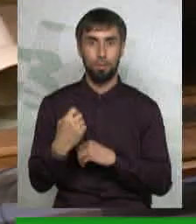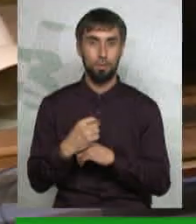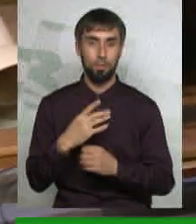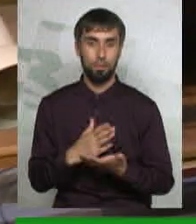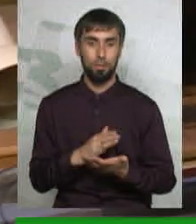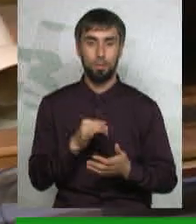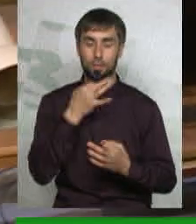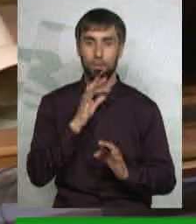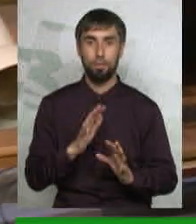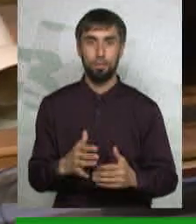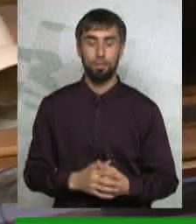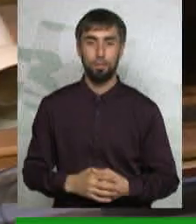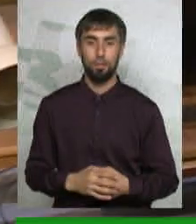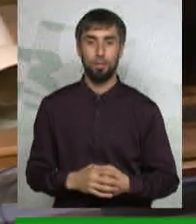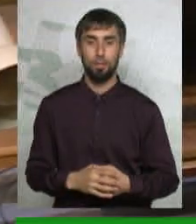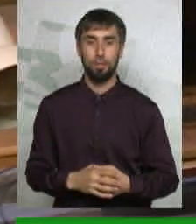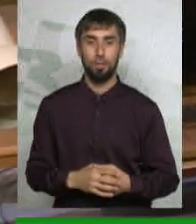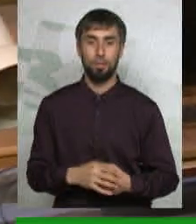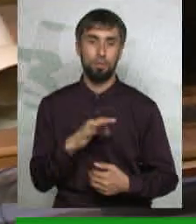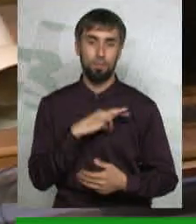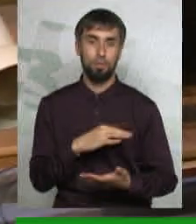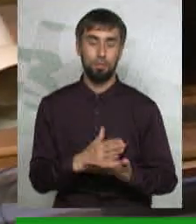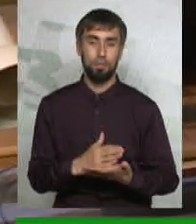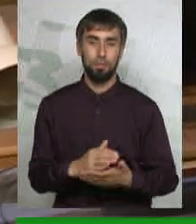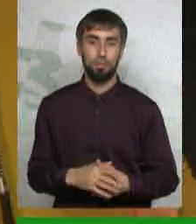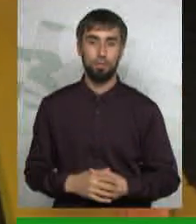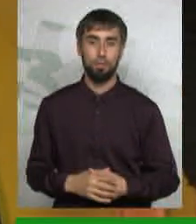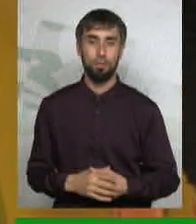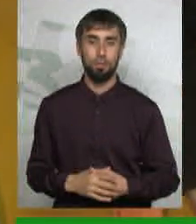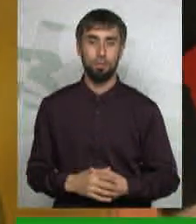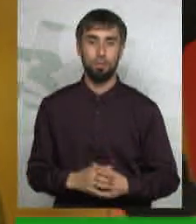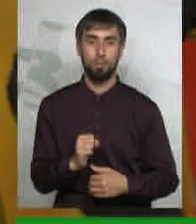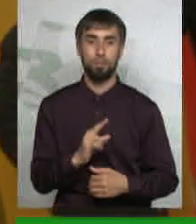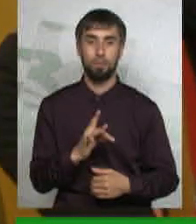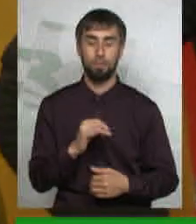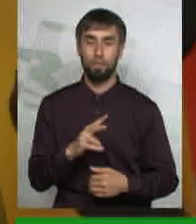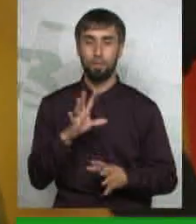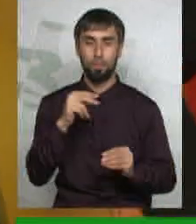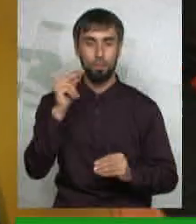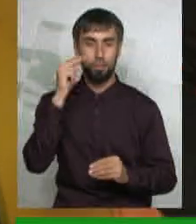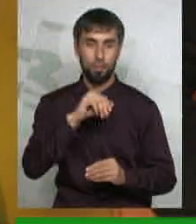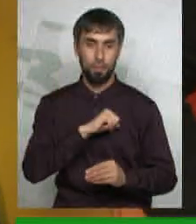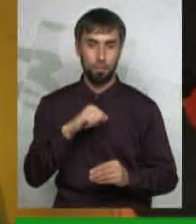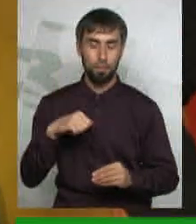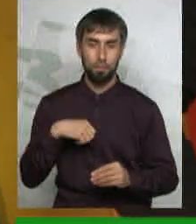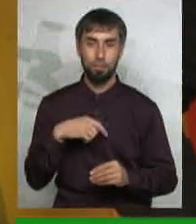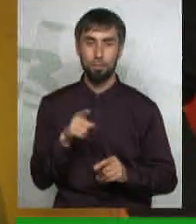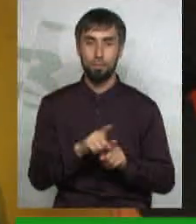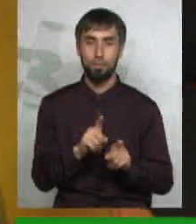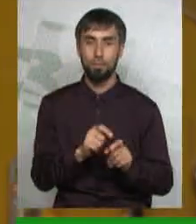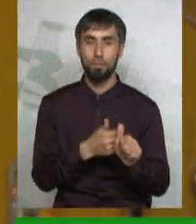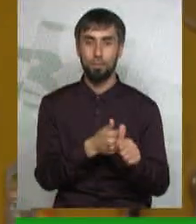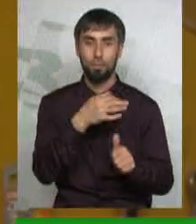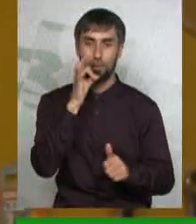И в любом случае, ну, пойдет хам благодаряч. Акраман всему научился сам, преследуя по пятам